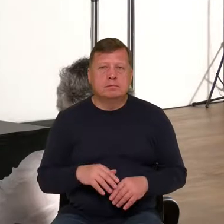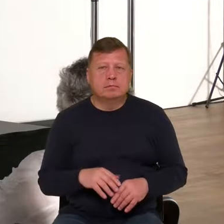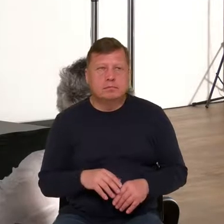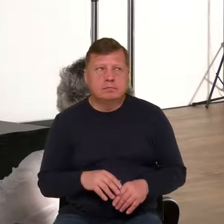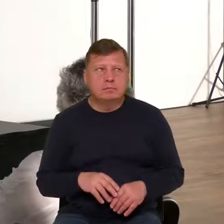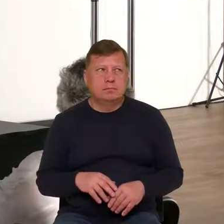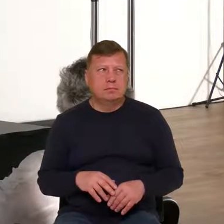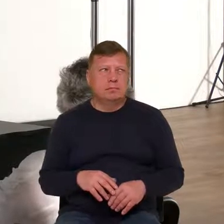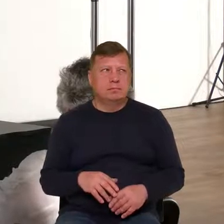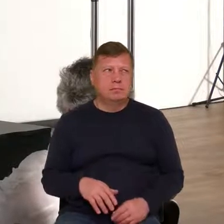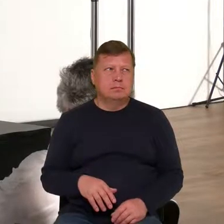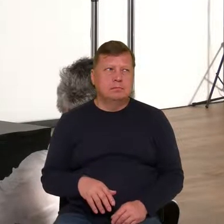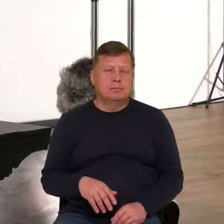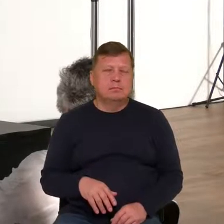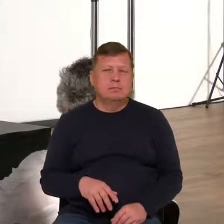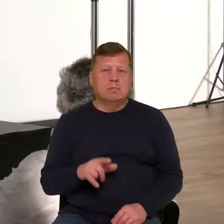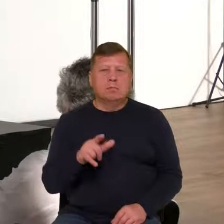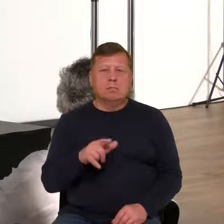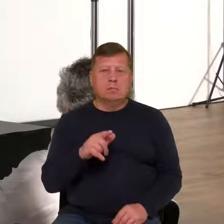I